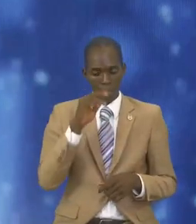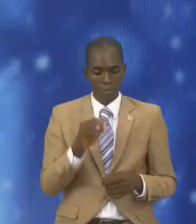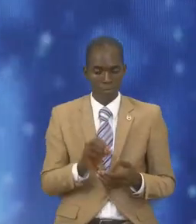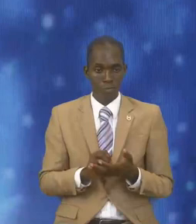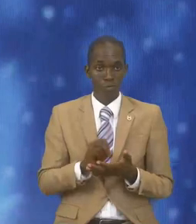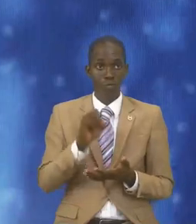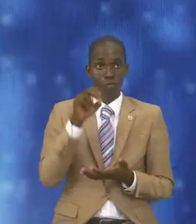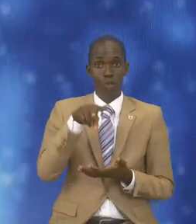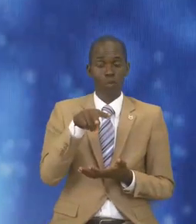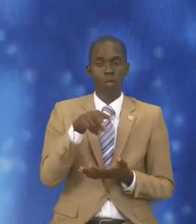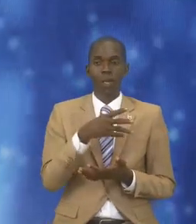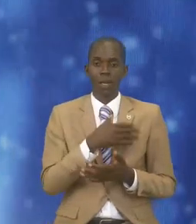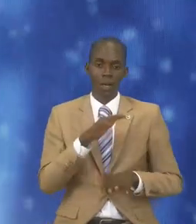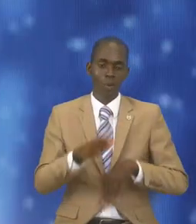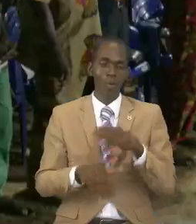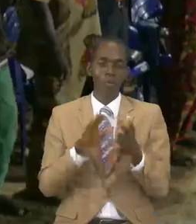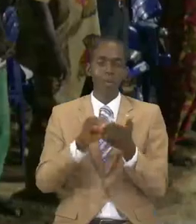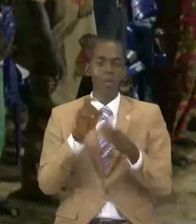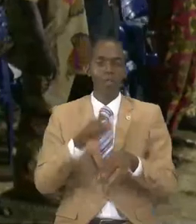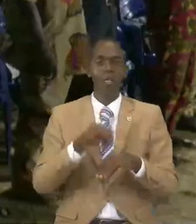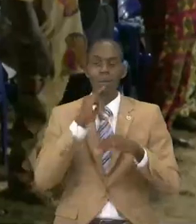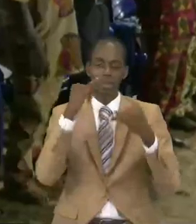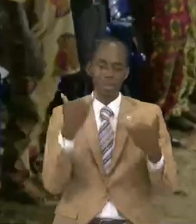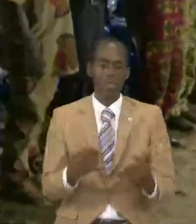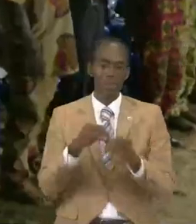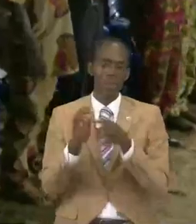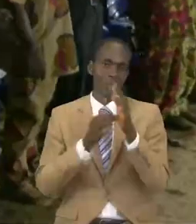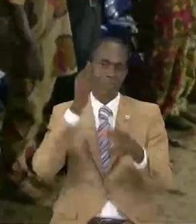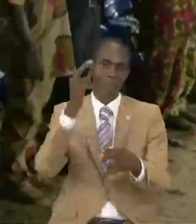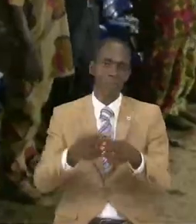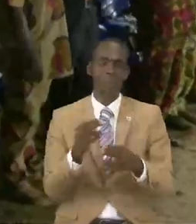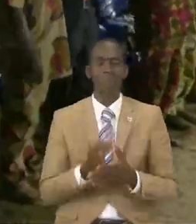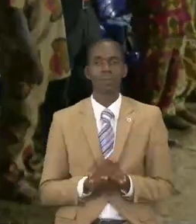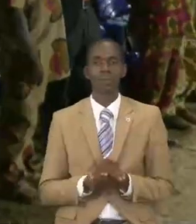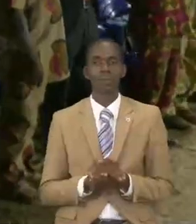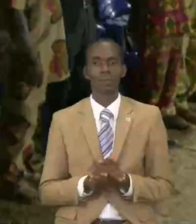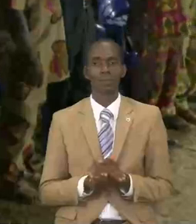marcha. Ton heure a sonné maintenant.